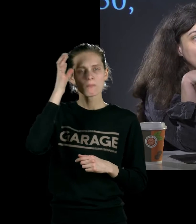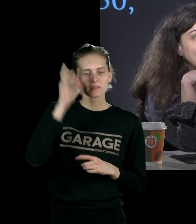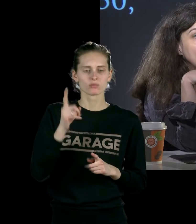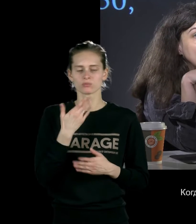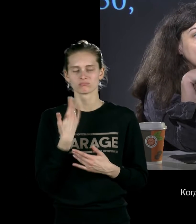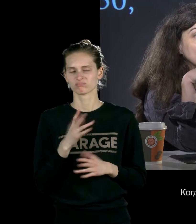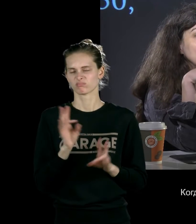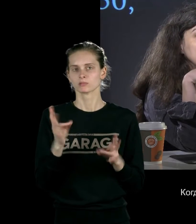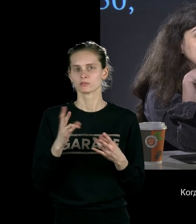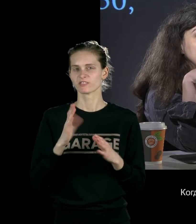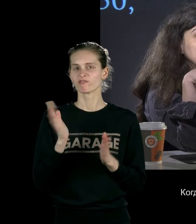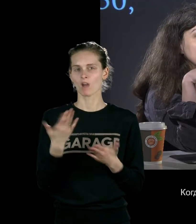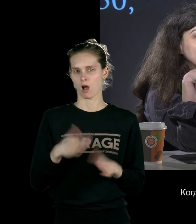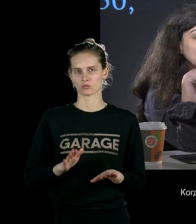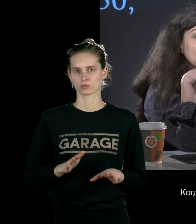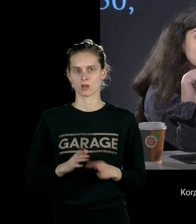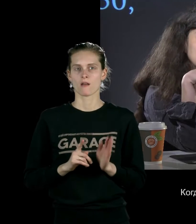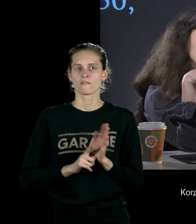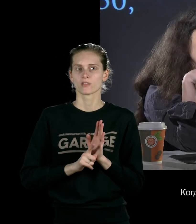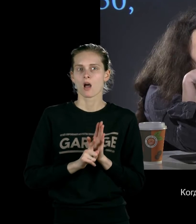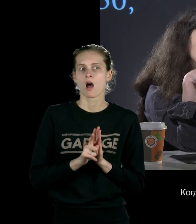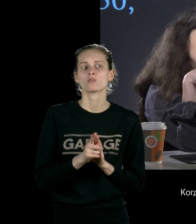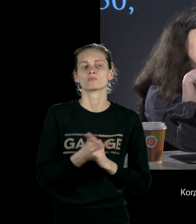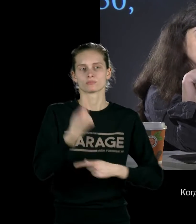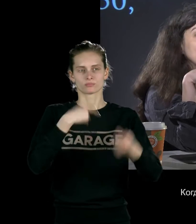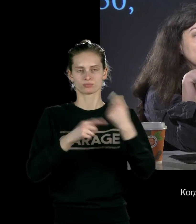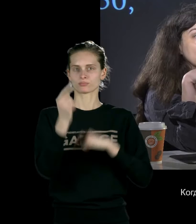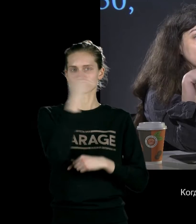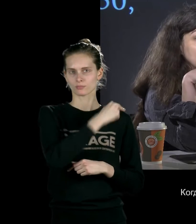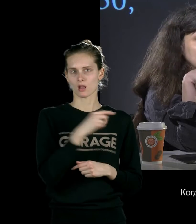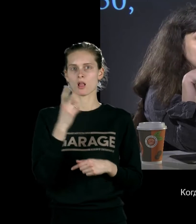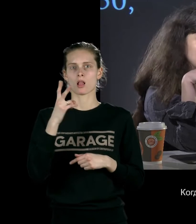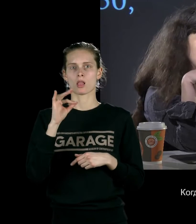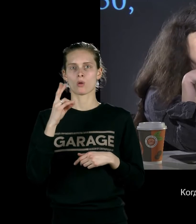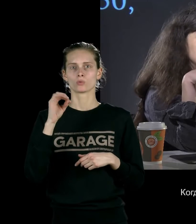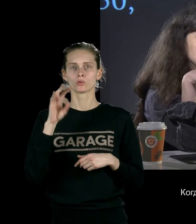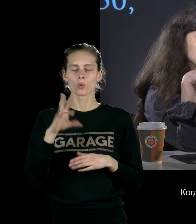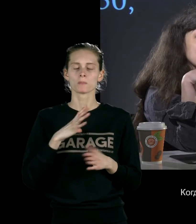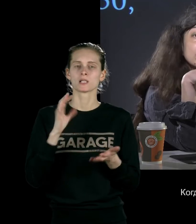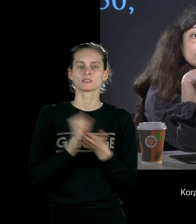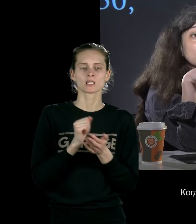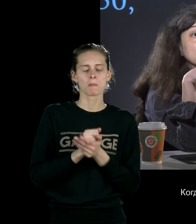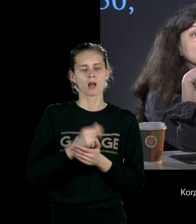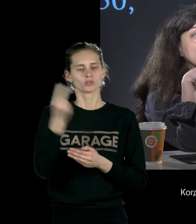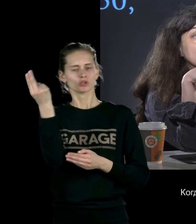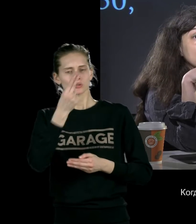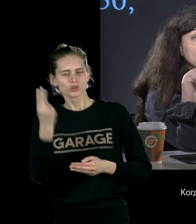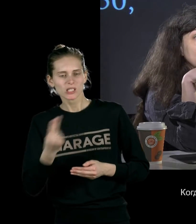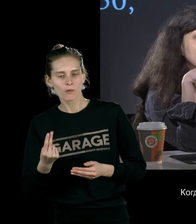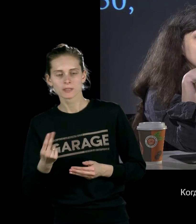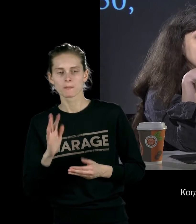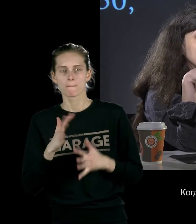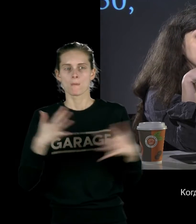художником. Но первое время, когда он вернулся в Лондон, он занимался не столько живописью, сколько он был